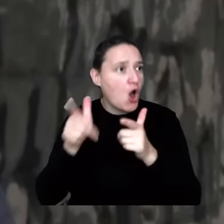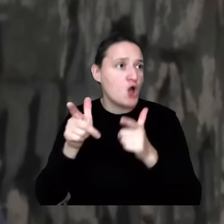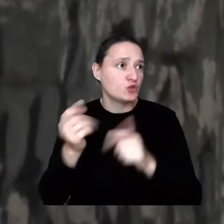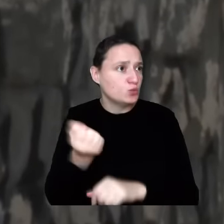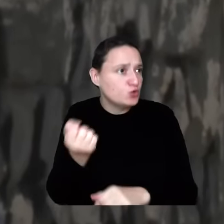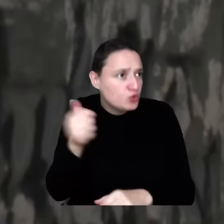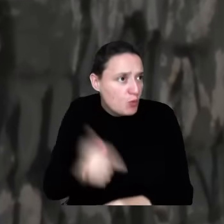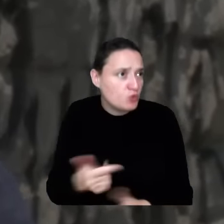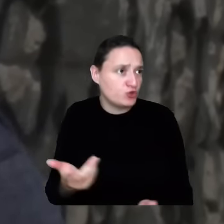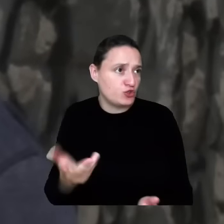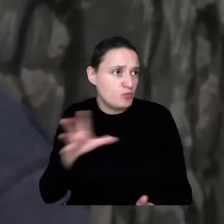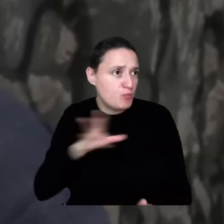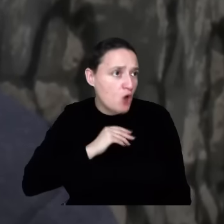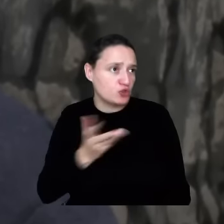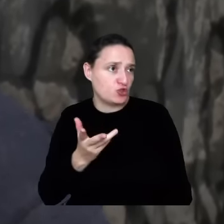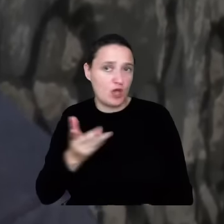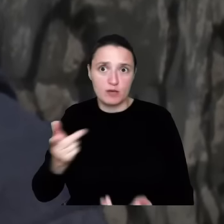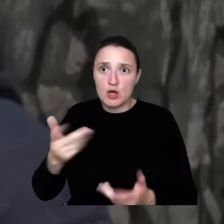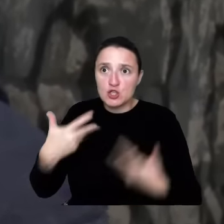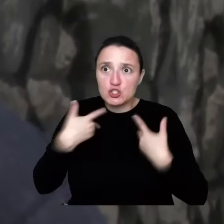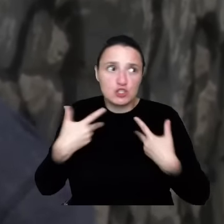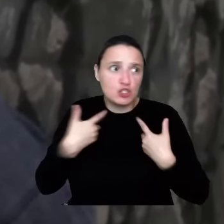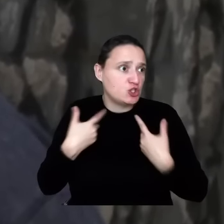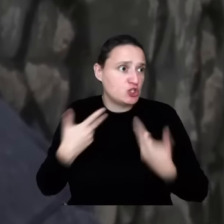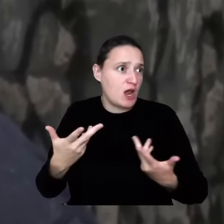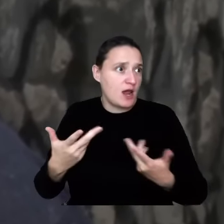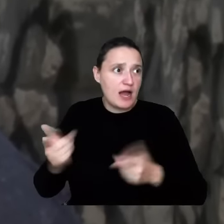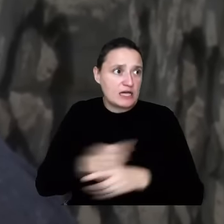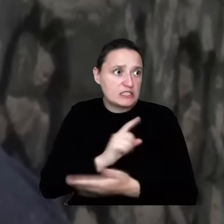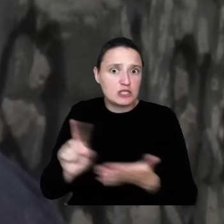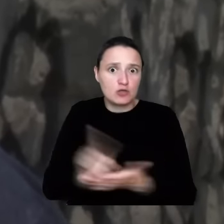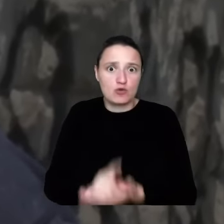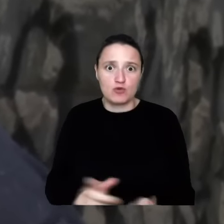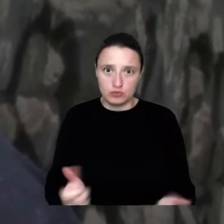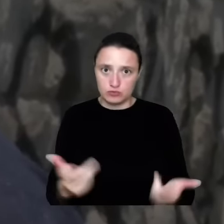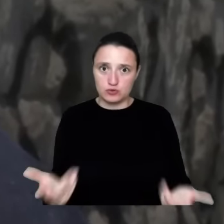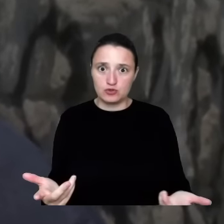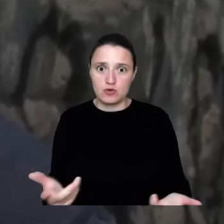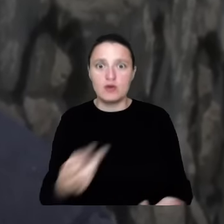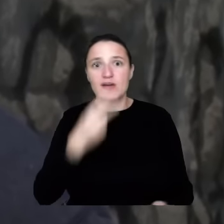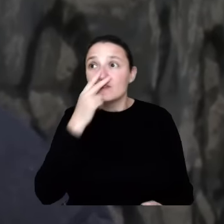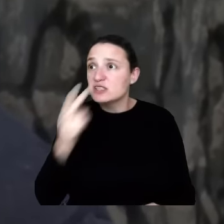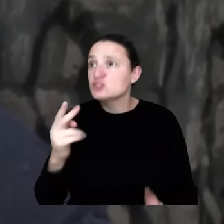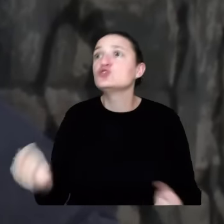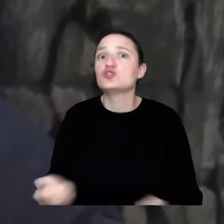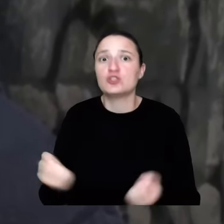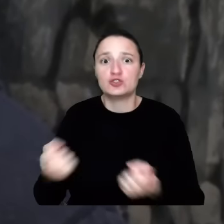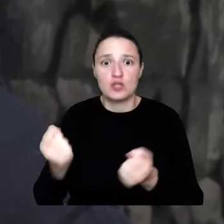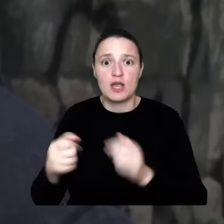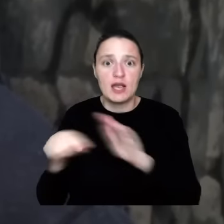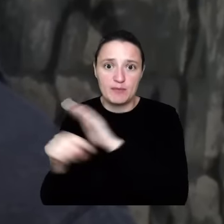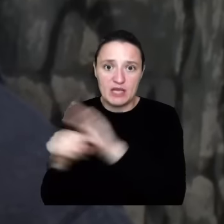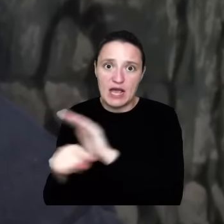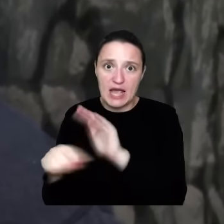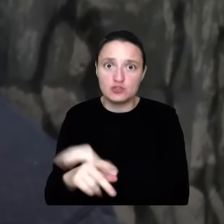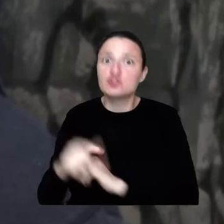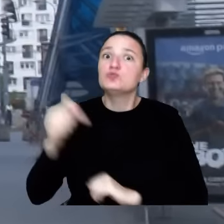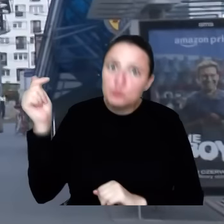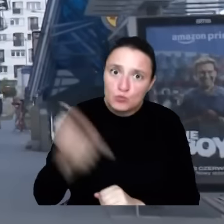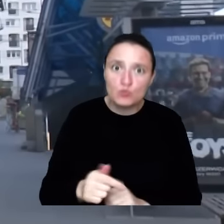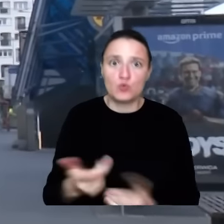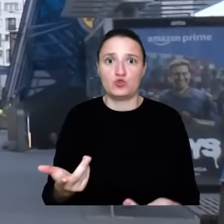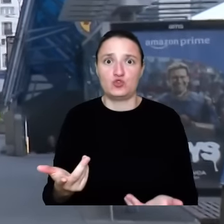życie. Chronienie państwa jest moim zdaniem taką nadrzędną kwestią w tym momencie, biorąc pod uwagę to, co się dzieje chociażby z imigrantami, tak? Ten cały kryzys